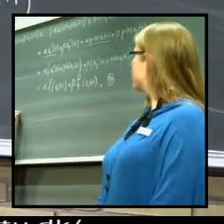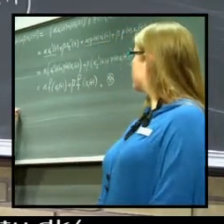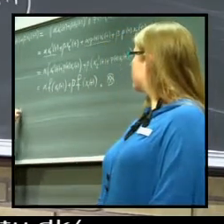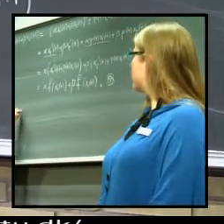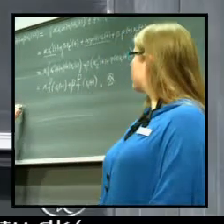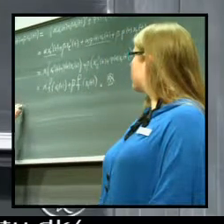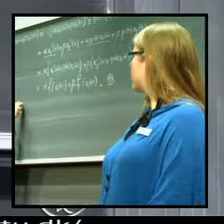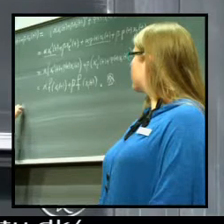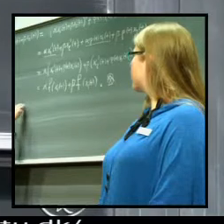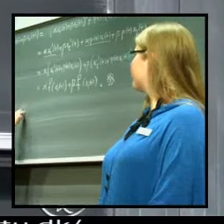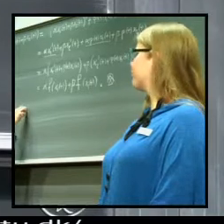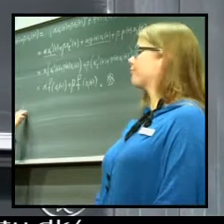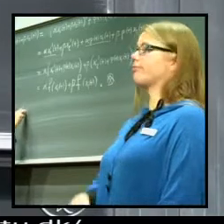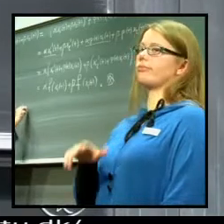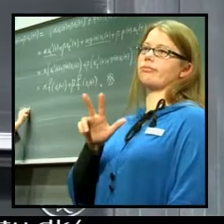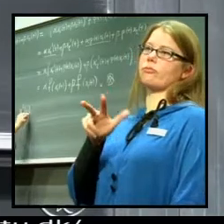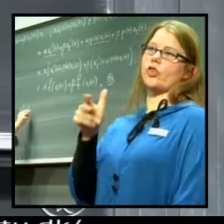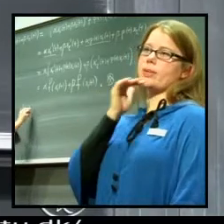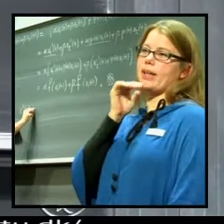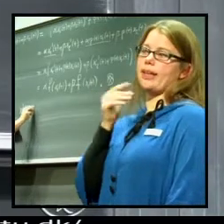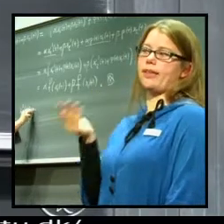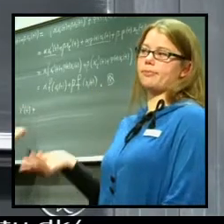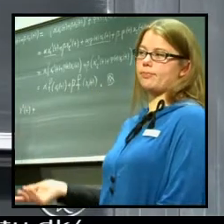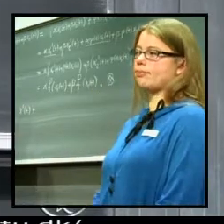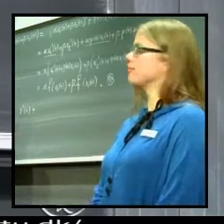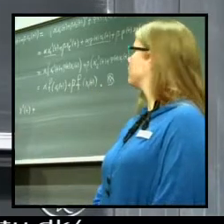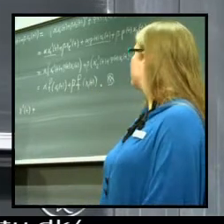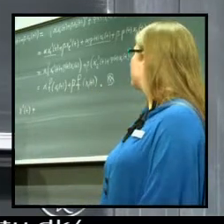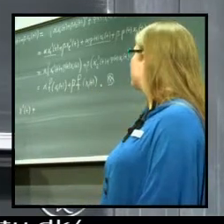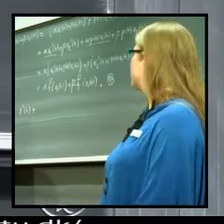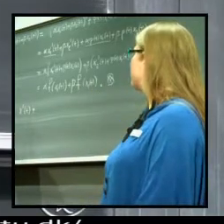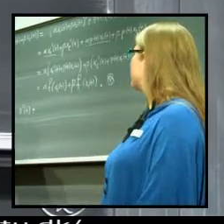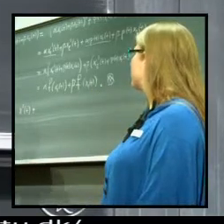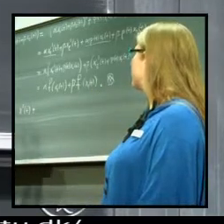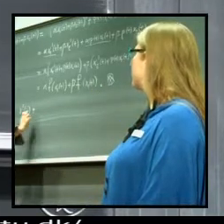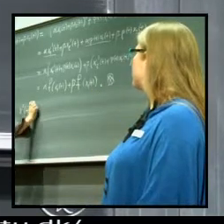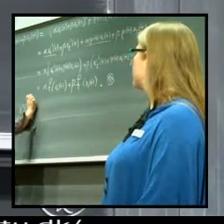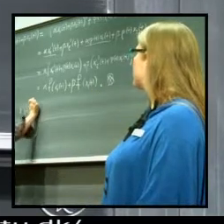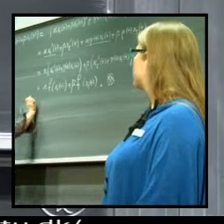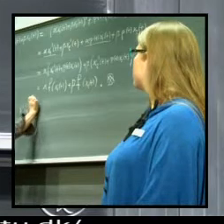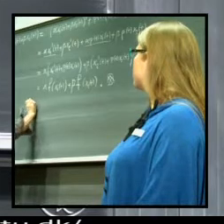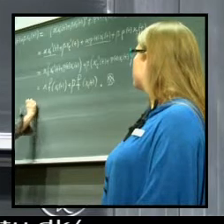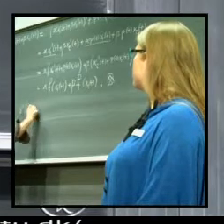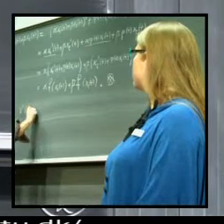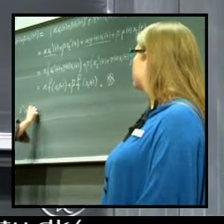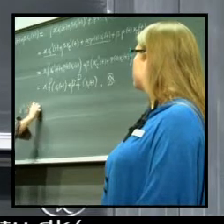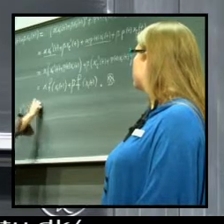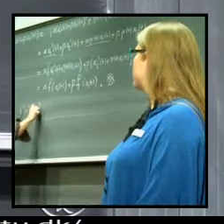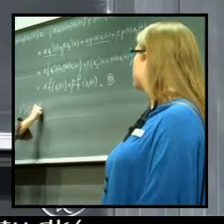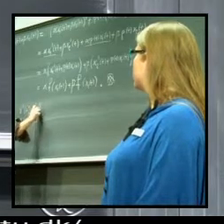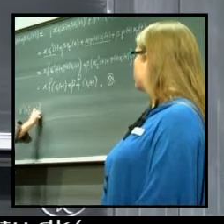Vores ligning, den kunne hedde x mærke t, og så kunne den hedde, ja, vi kunne tage et minus